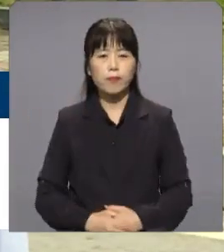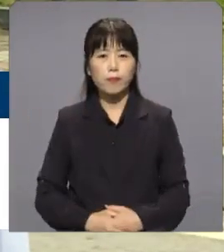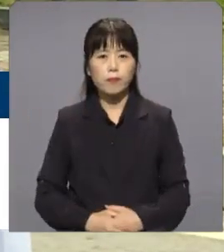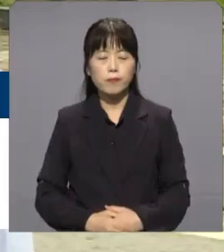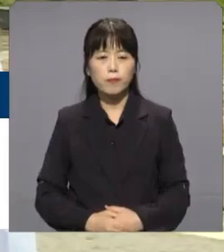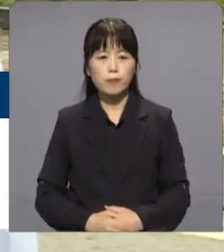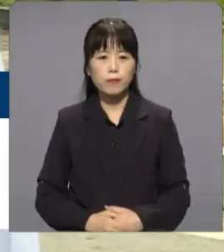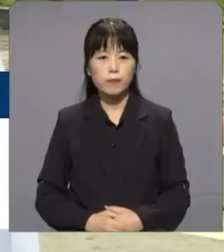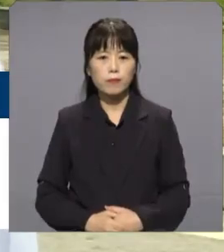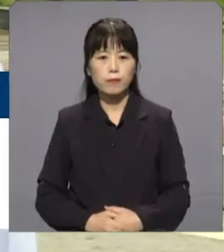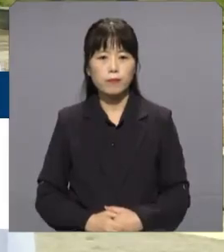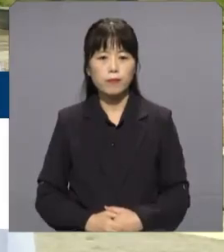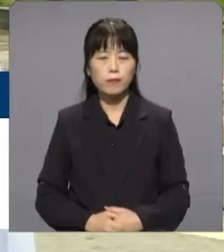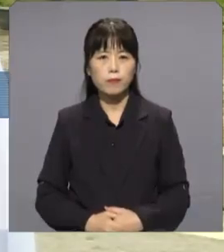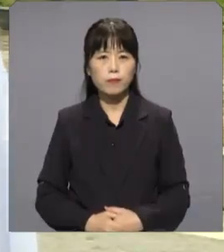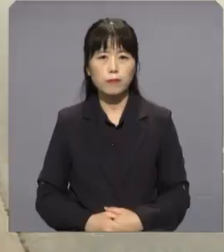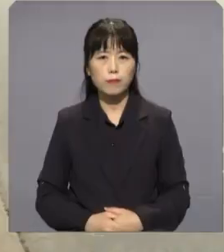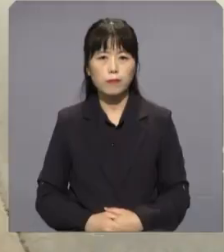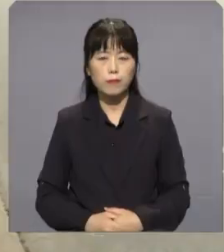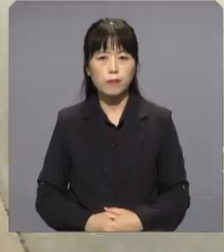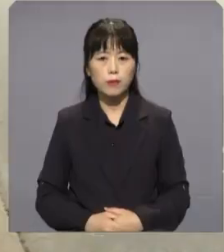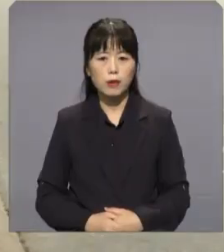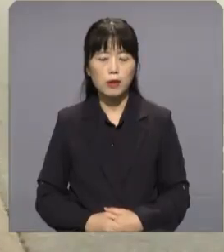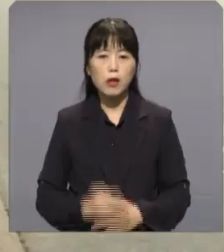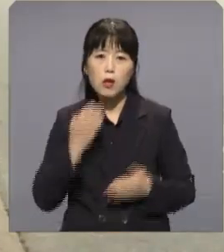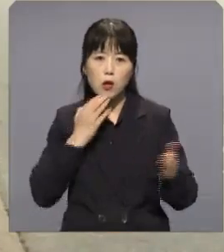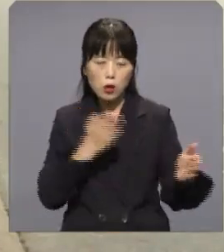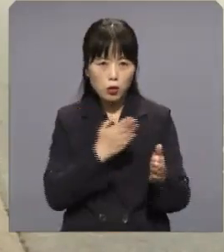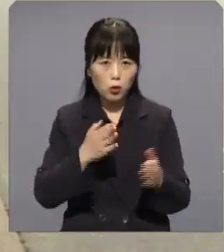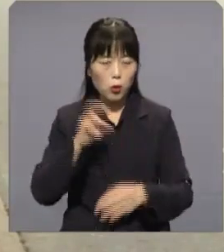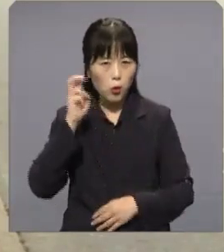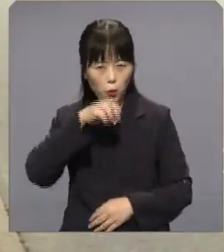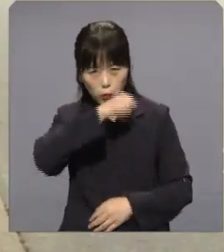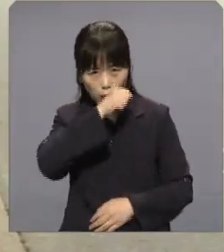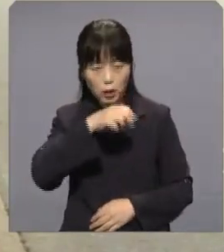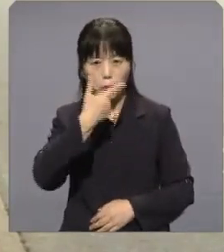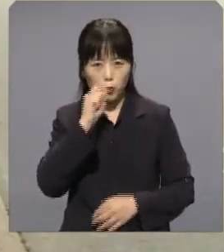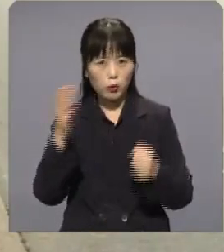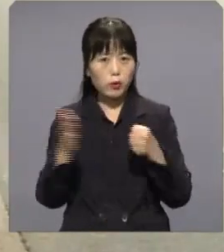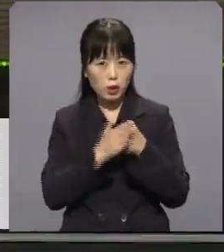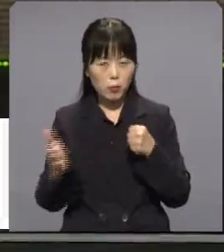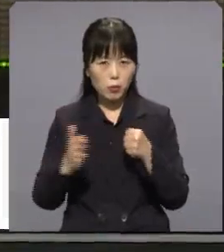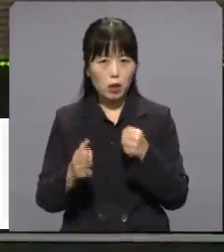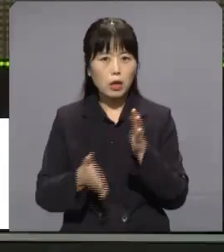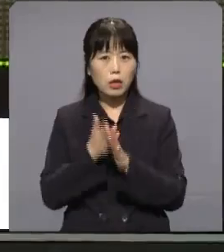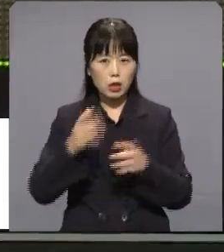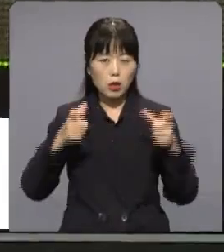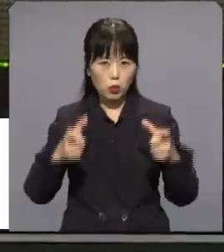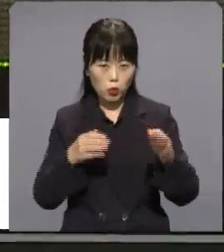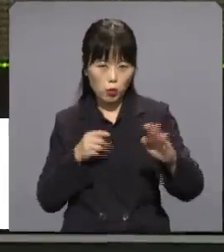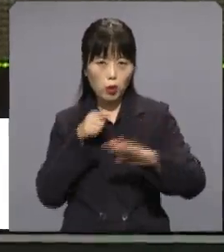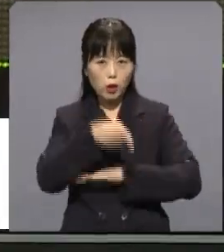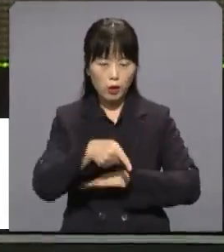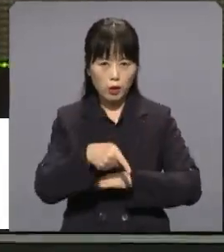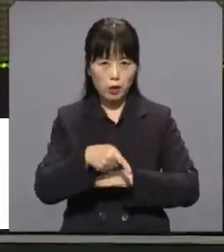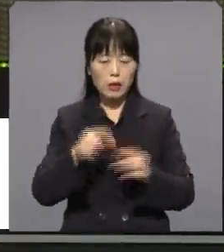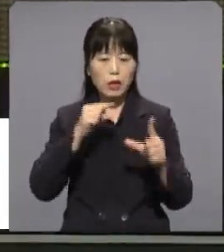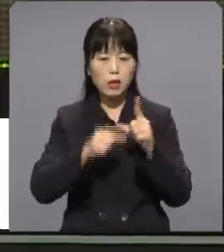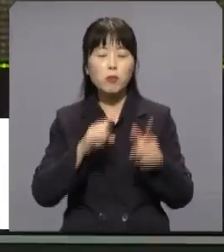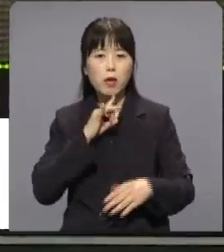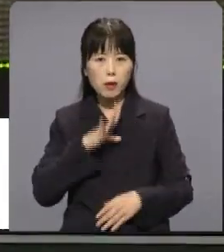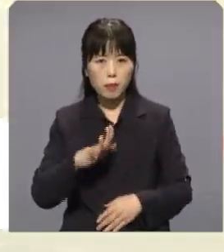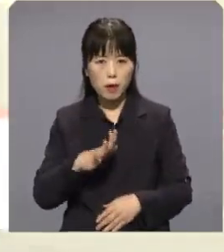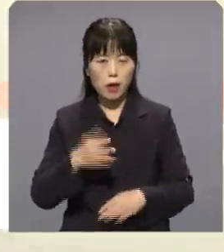근무하는 꼴이 되는 거죠 경기도는 예산 부족 등을 이유로 시군 경계를 넘어 가는 시내버스 일부에만